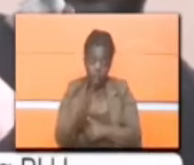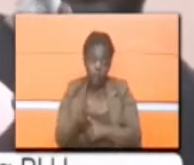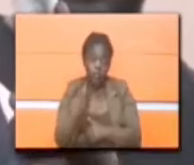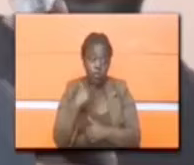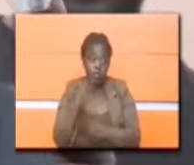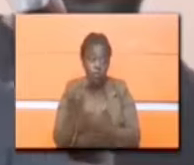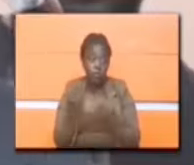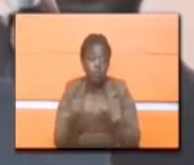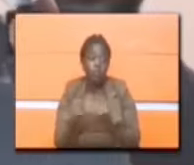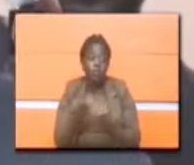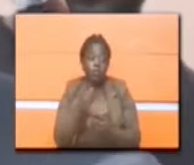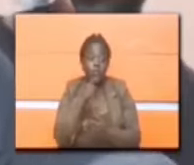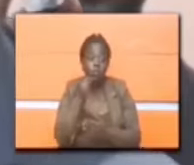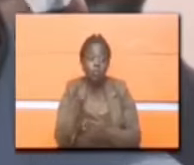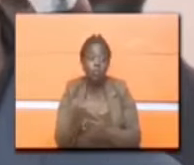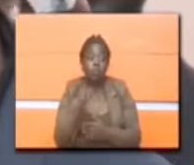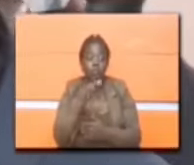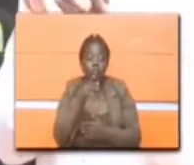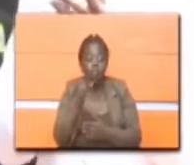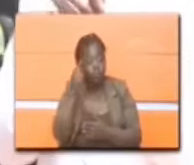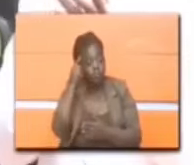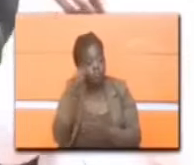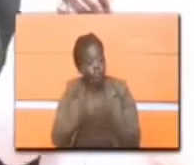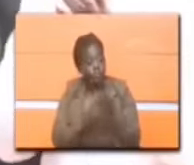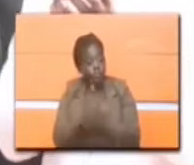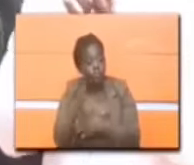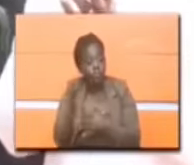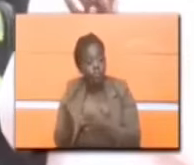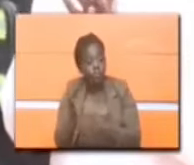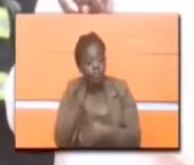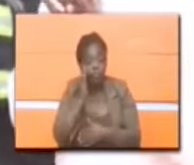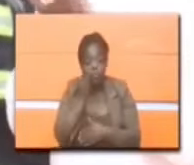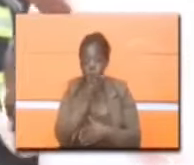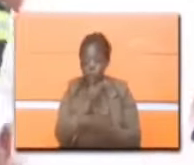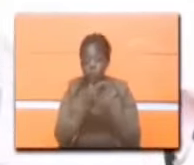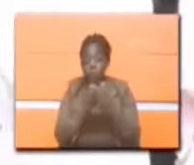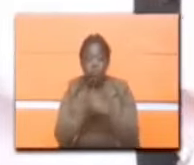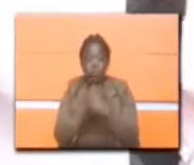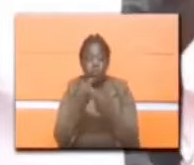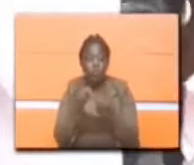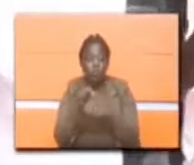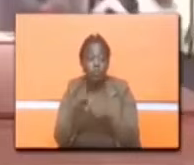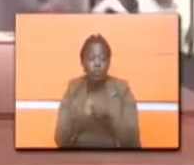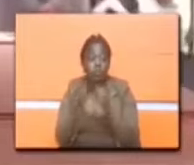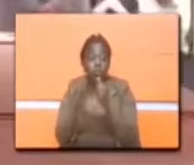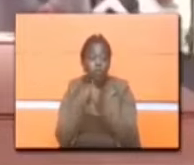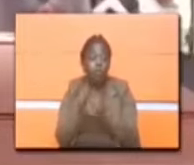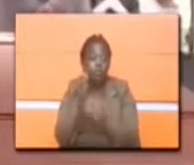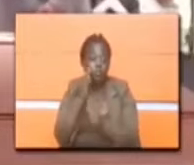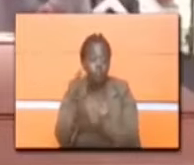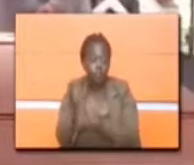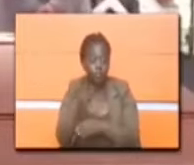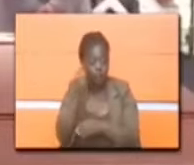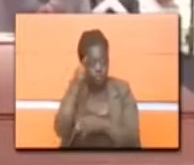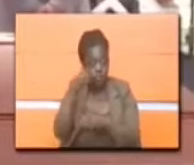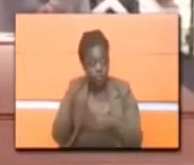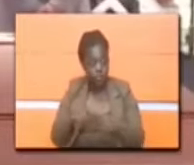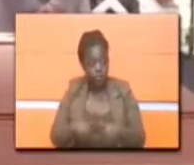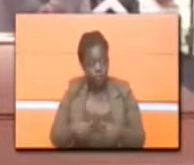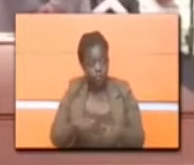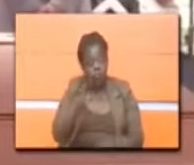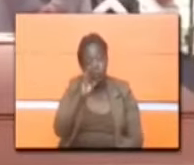bakakasa Tamale abadde musajja mwogezi wa mazima. Ono akubagizza ab'enganda n'obukadde 10 minisita w'abavubuka